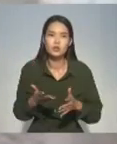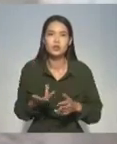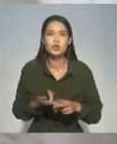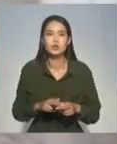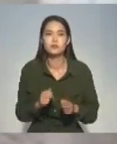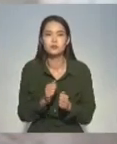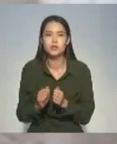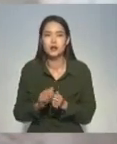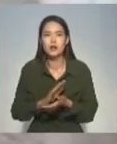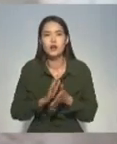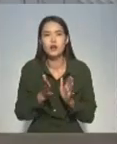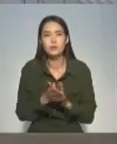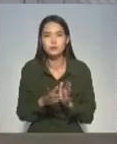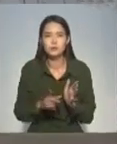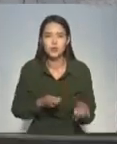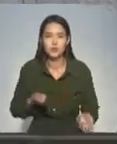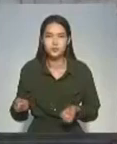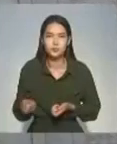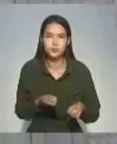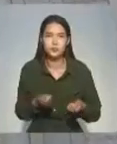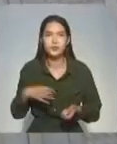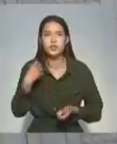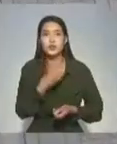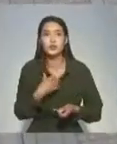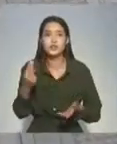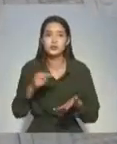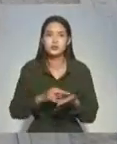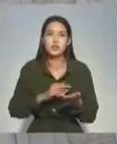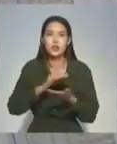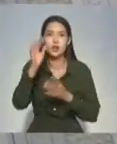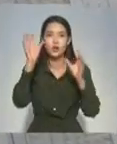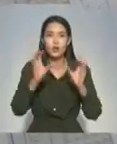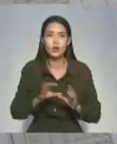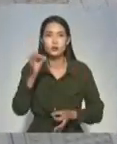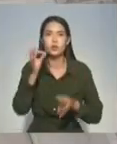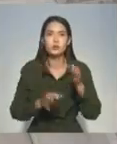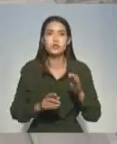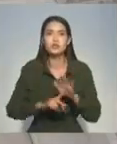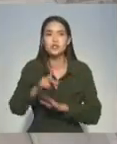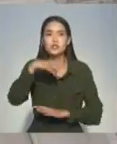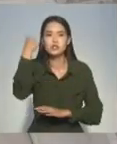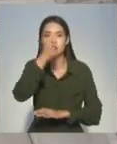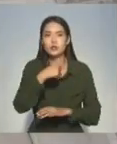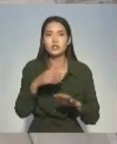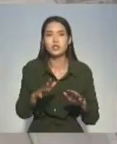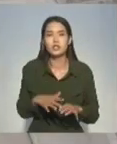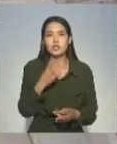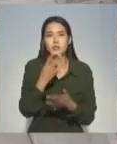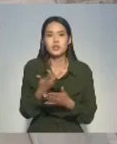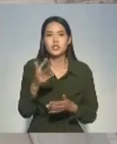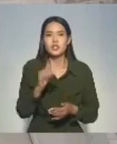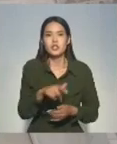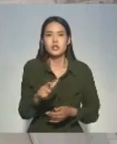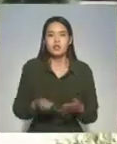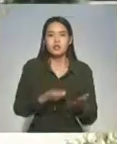при подготовке того или иного закона. Важным стало и воссоздание Конституционного суда. С начала года туда обратились почти 3000